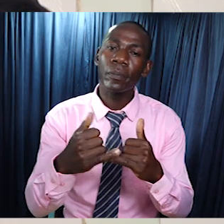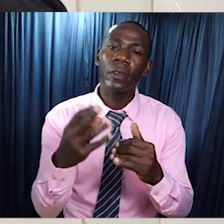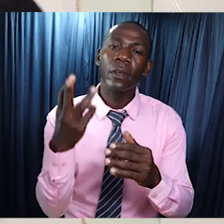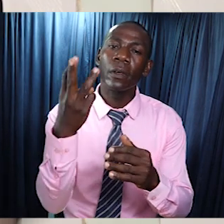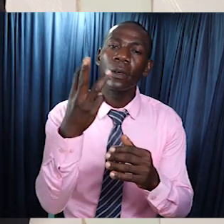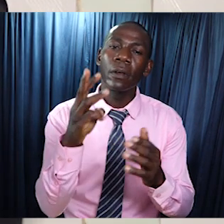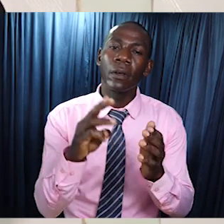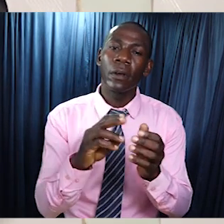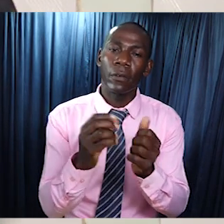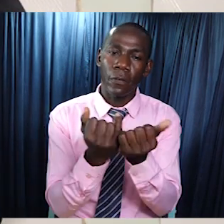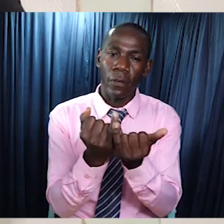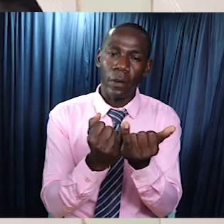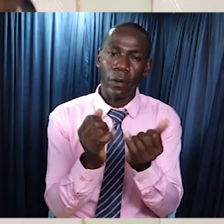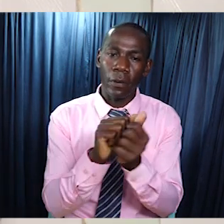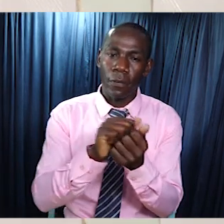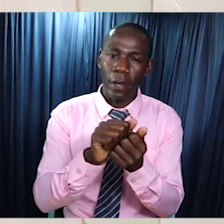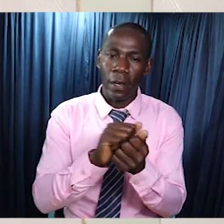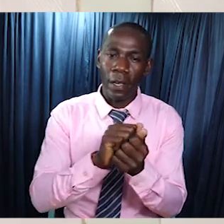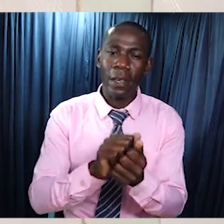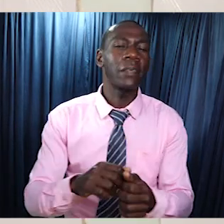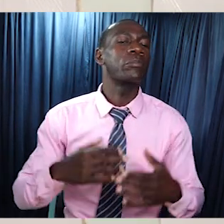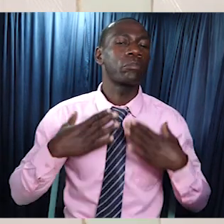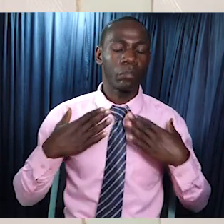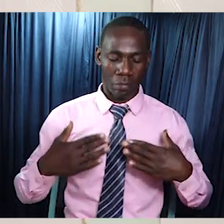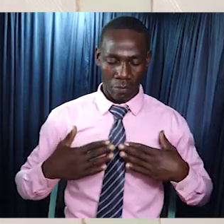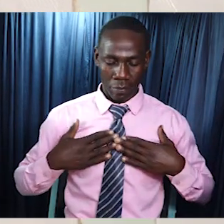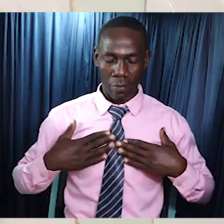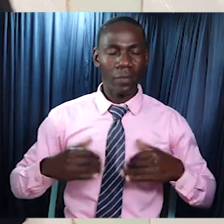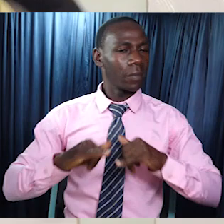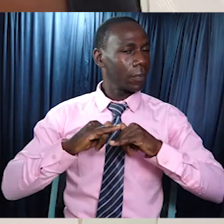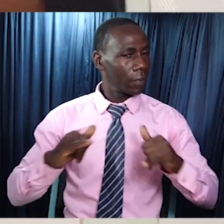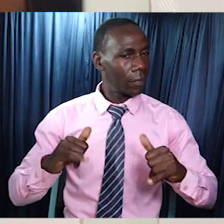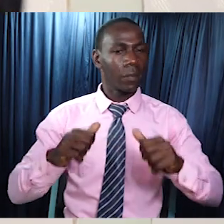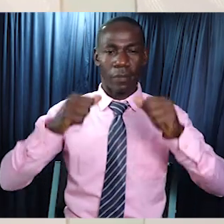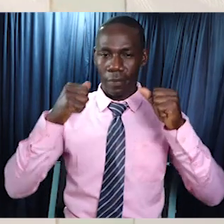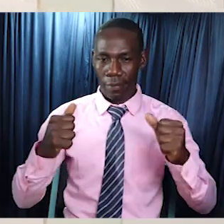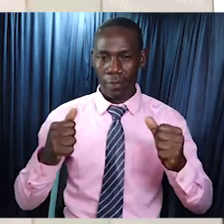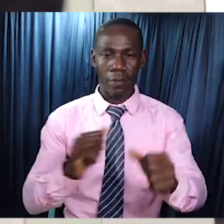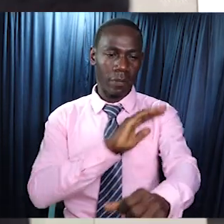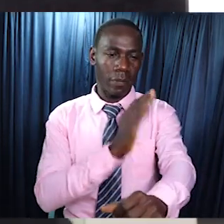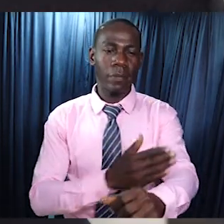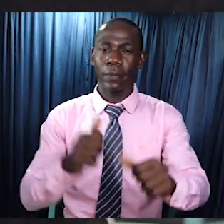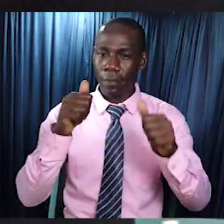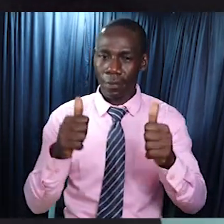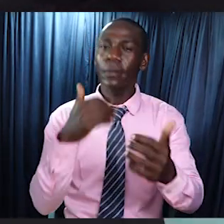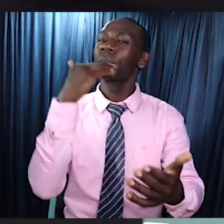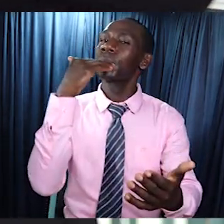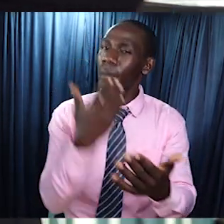ilipofika Ijumaa akamaliza. On Friday was mzima kabisa. She's very much okay. Nashukuru Mungu wa mama